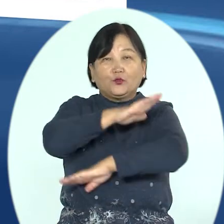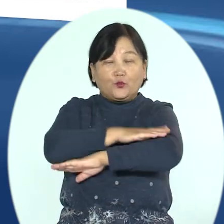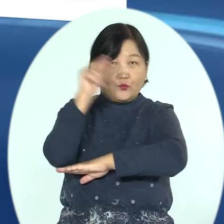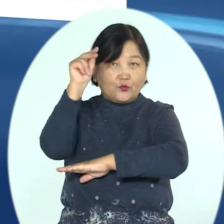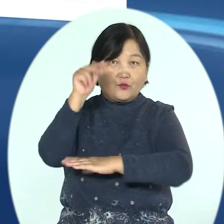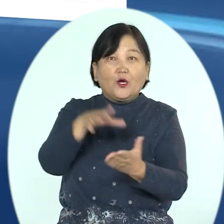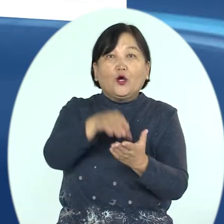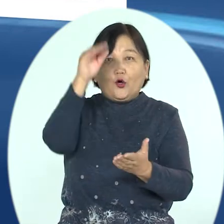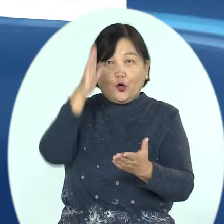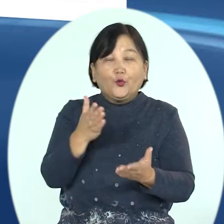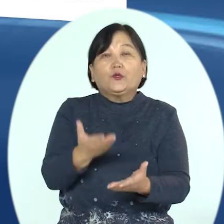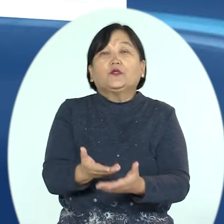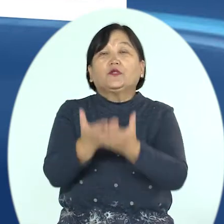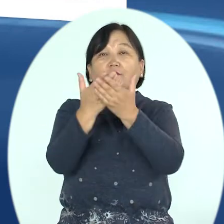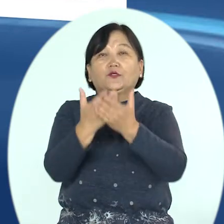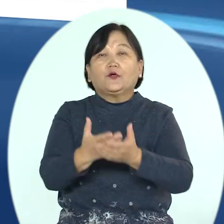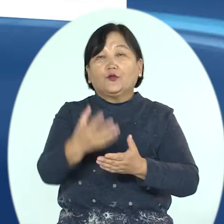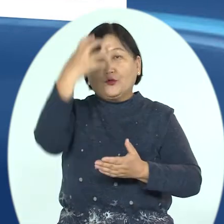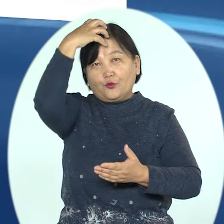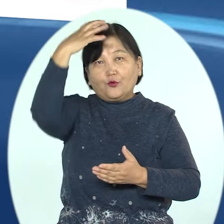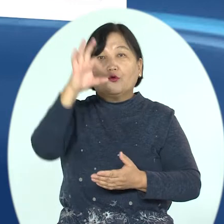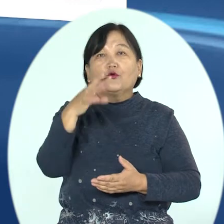гараад ингээд төрийн өмчийн